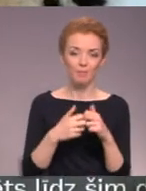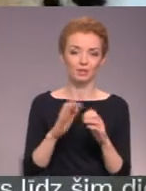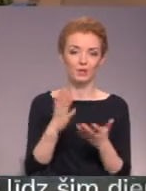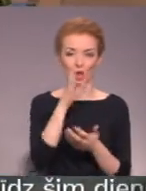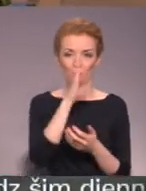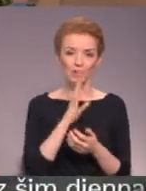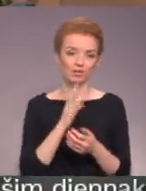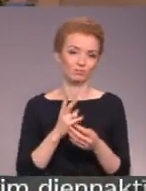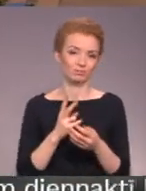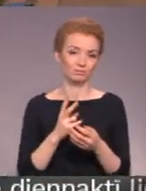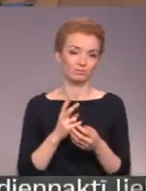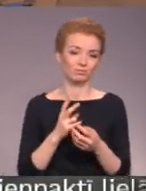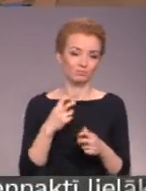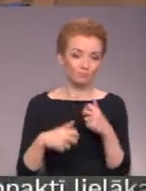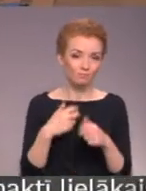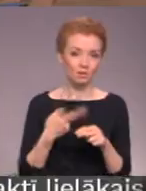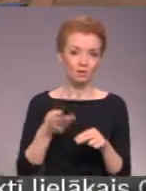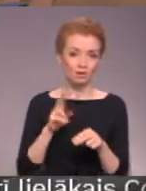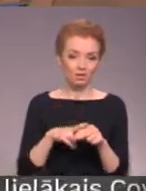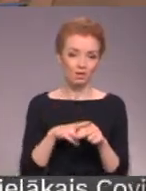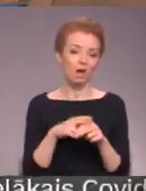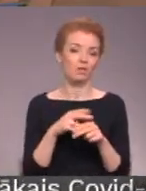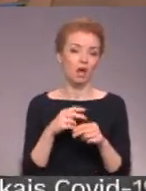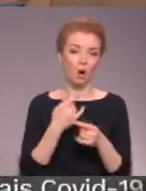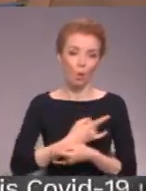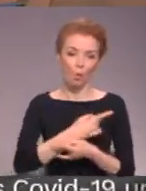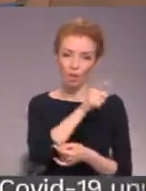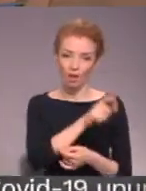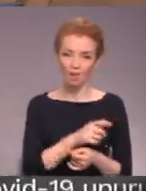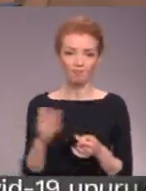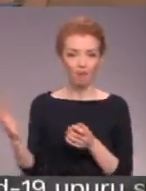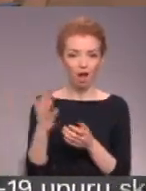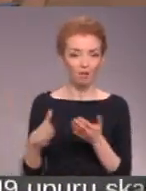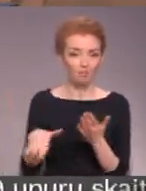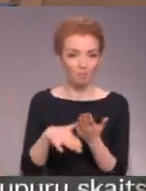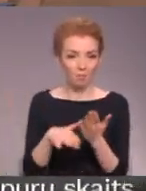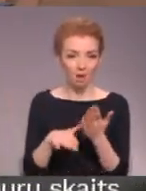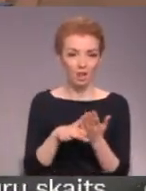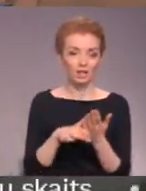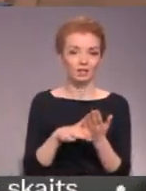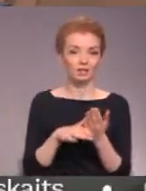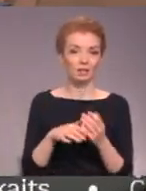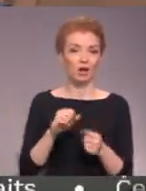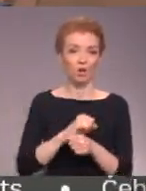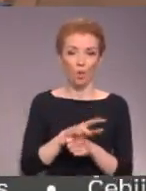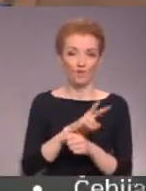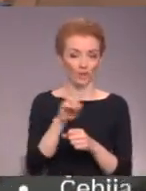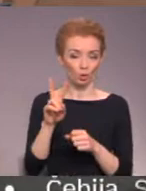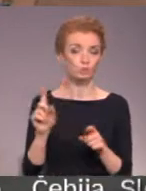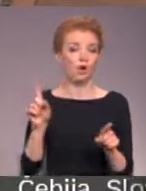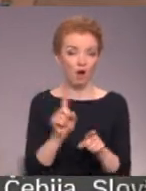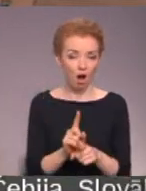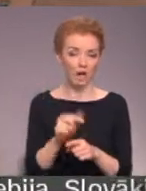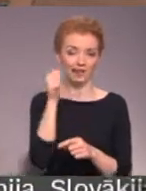nopietni traucējumi, tad auklītes ir tās, kuras nāk un palīdz mammai vienlaicīgi. Tas ir ne tikai šī Covid laikā, bet arī